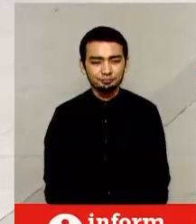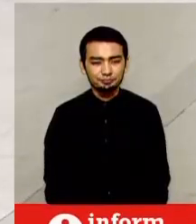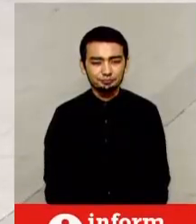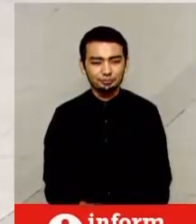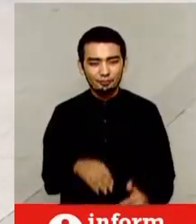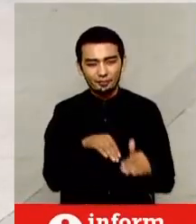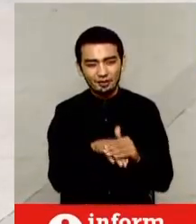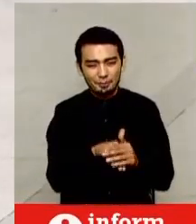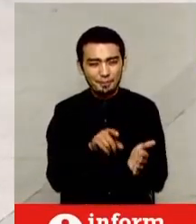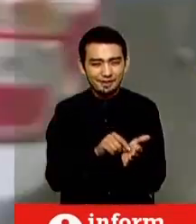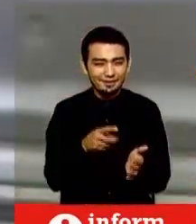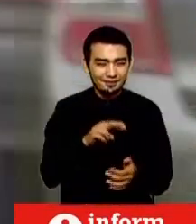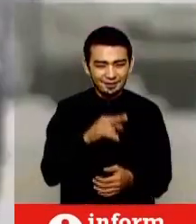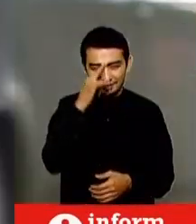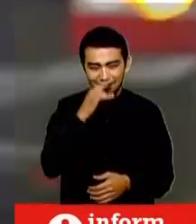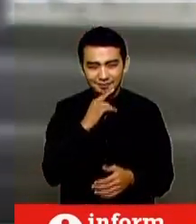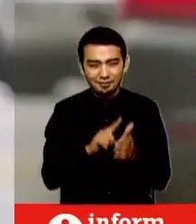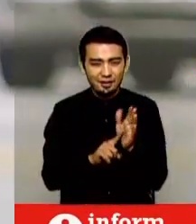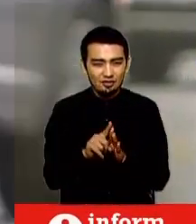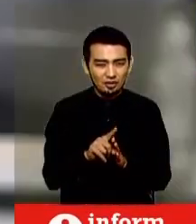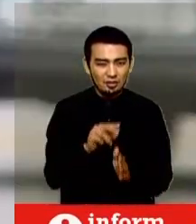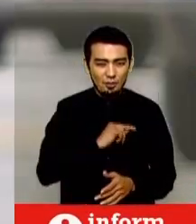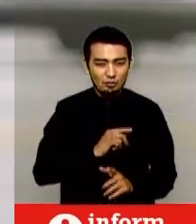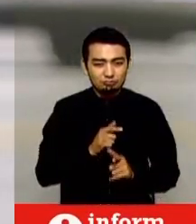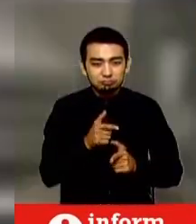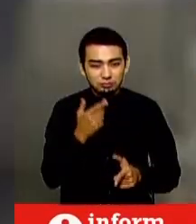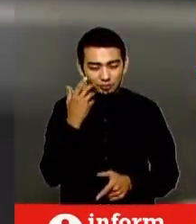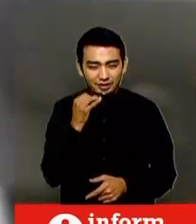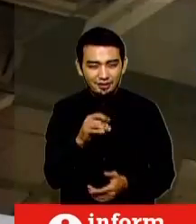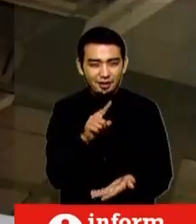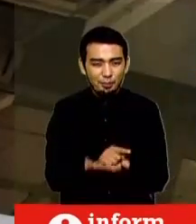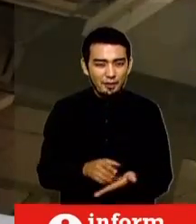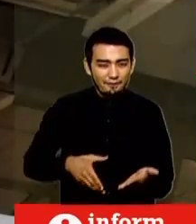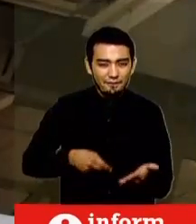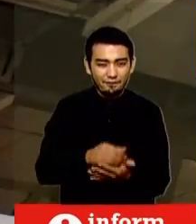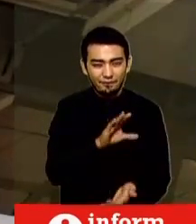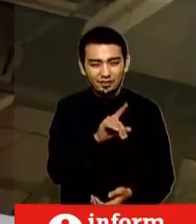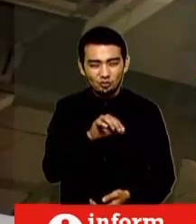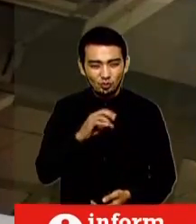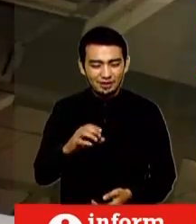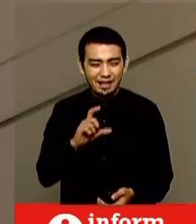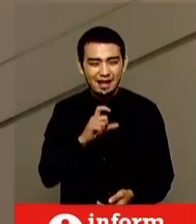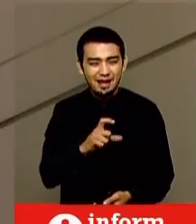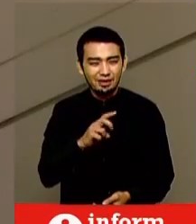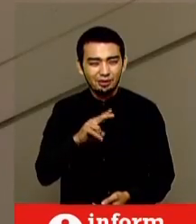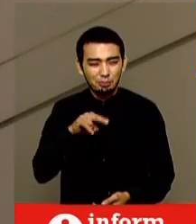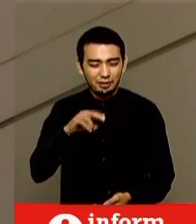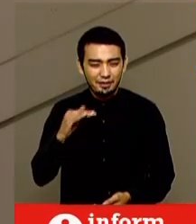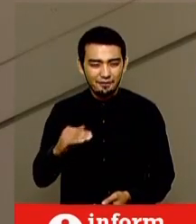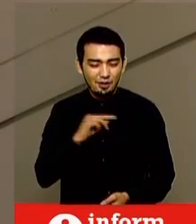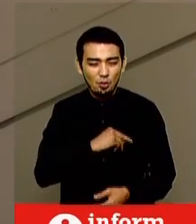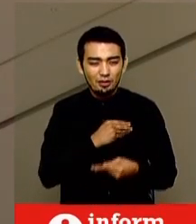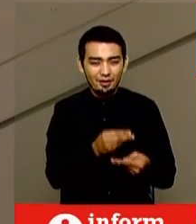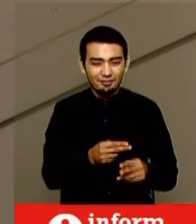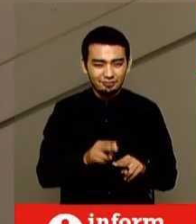Копить на пенсию казахстанцы начинают с момента трудоустройства. Обязательные взносы на счета в ЕМПФ работодатель перечисляет